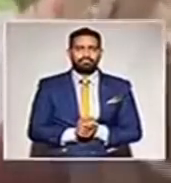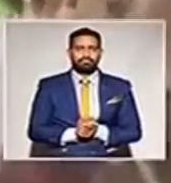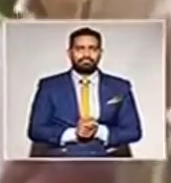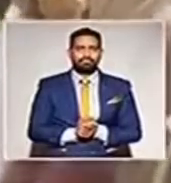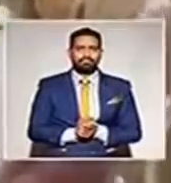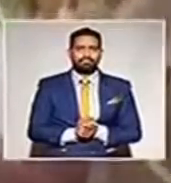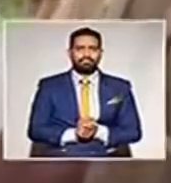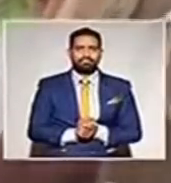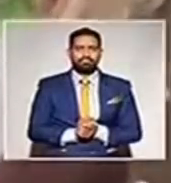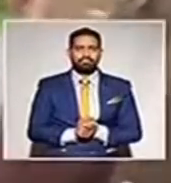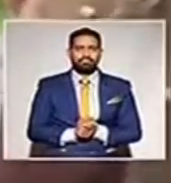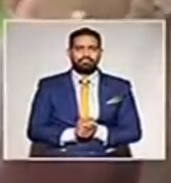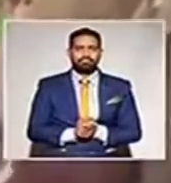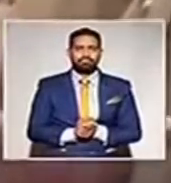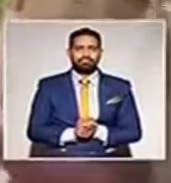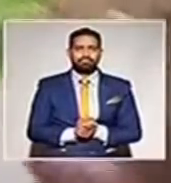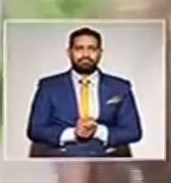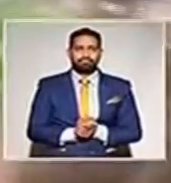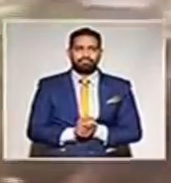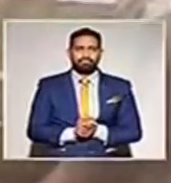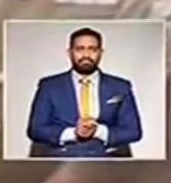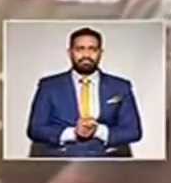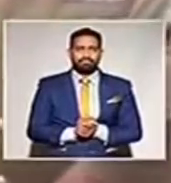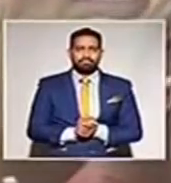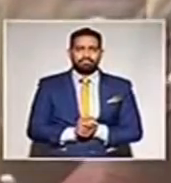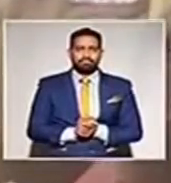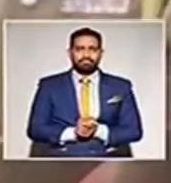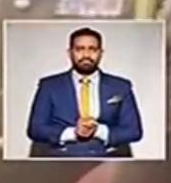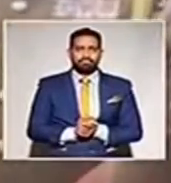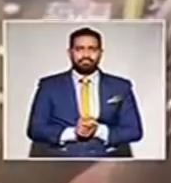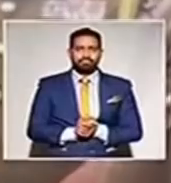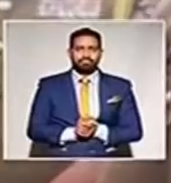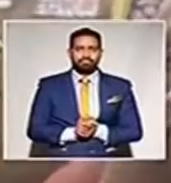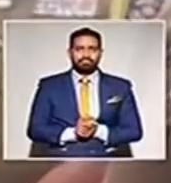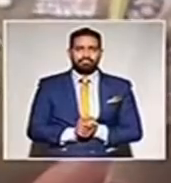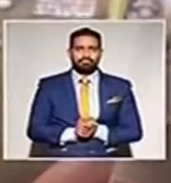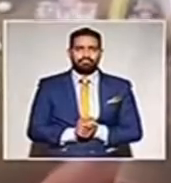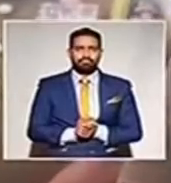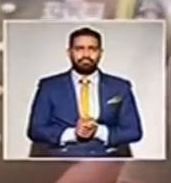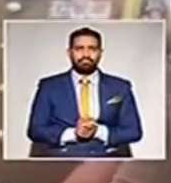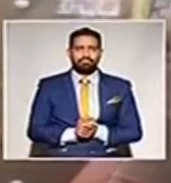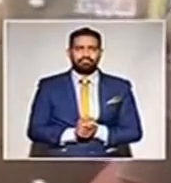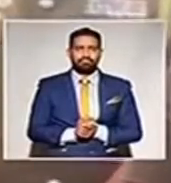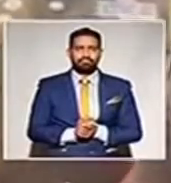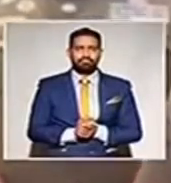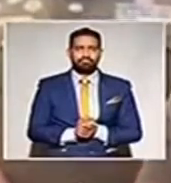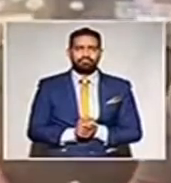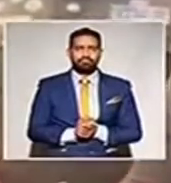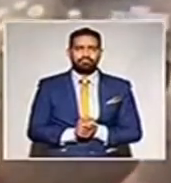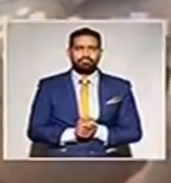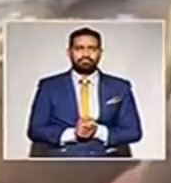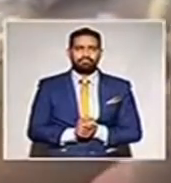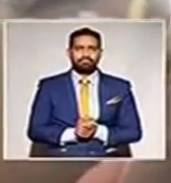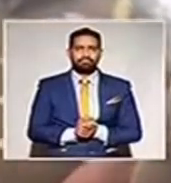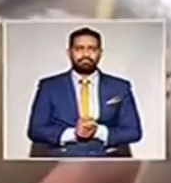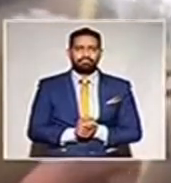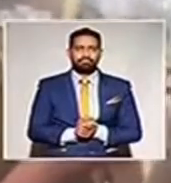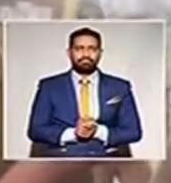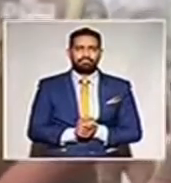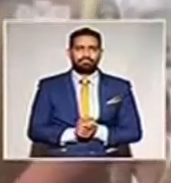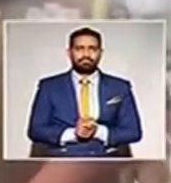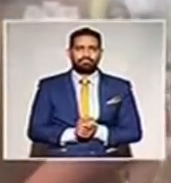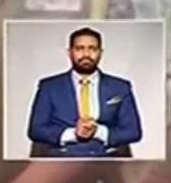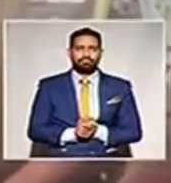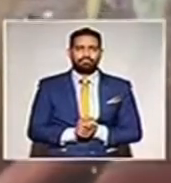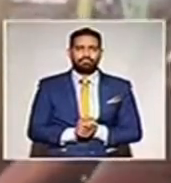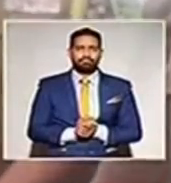තාත්තලාත් ඔයාලද සර්? මගේ තාත්තෙක් මේ අනන්නේ නියම තාත්තෙක් වෙන්න නියම රාජ්‍ය සේවකයෝ.